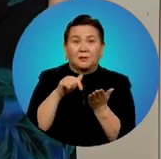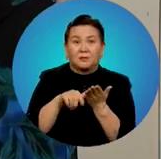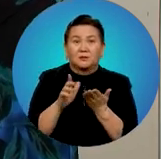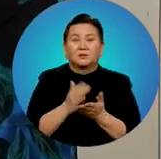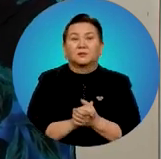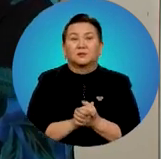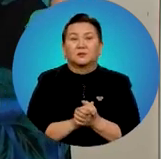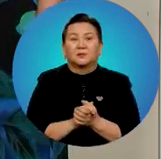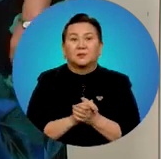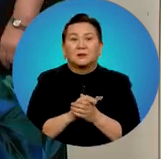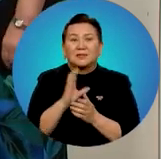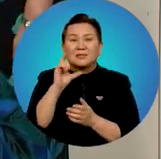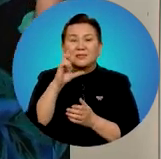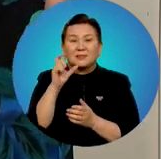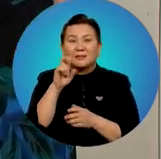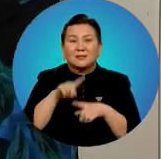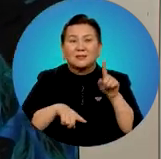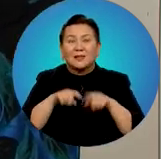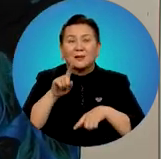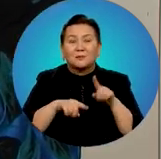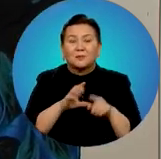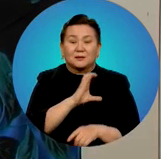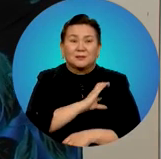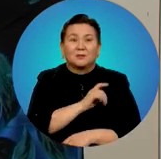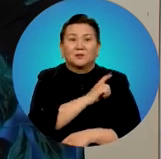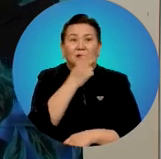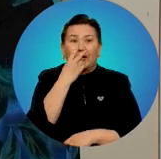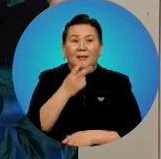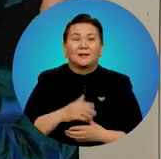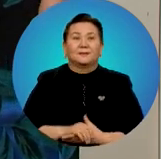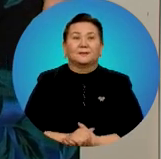ээ гэсэн эсэний хэсгүүдэд ямар дүрслэл хэрэглэснийг бүгдээрээ олцгоё.